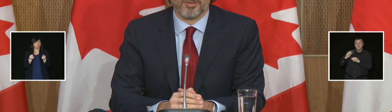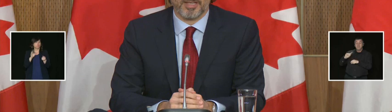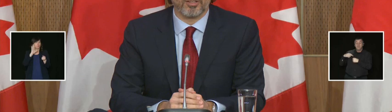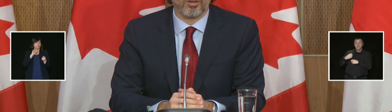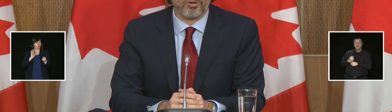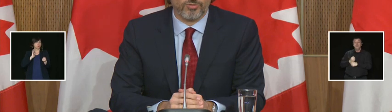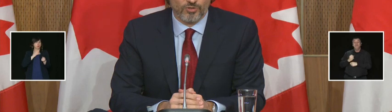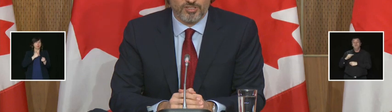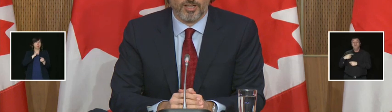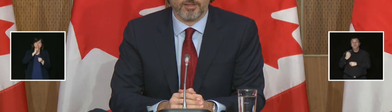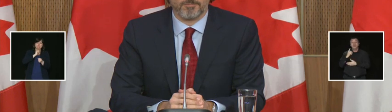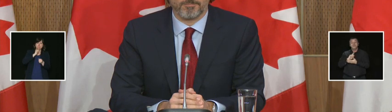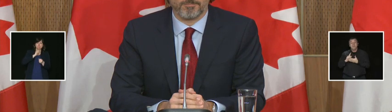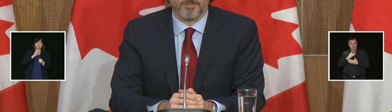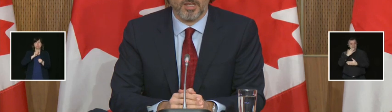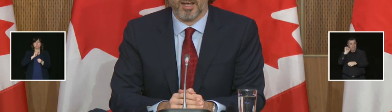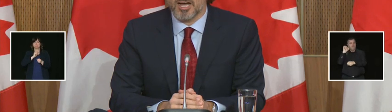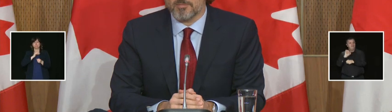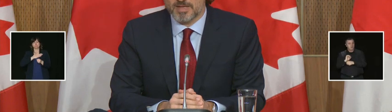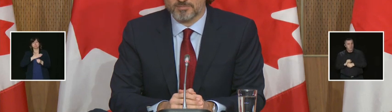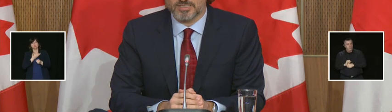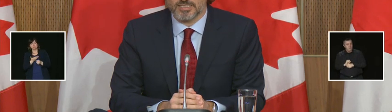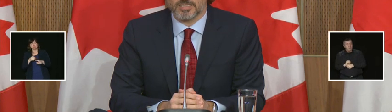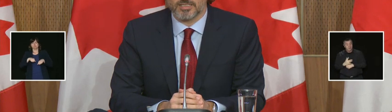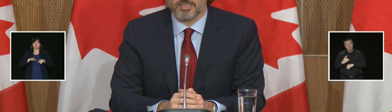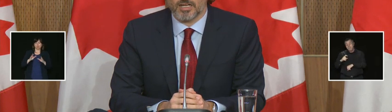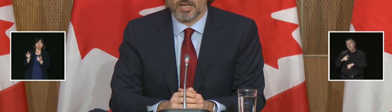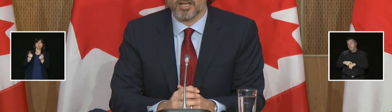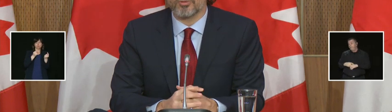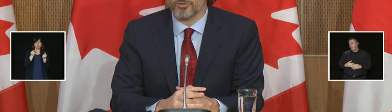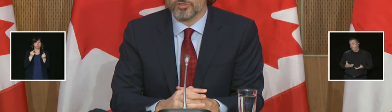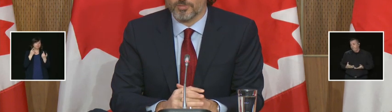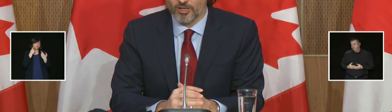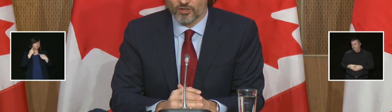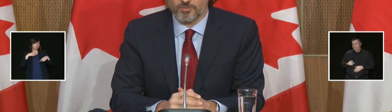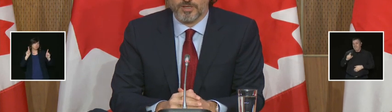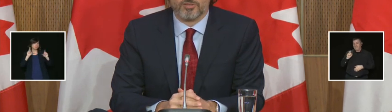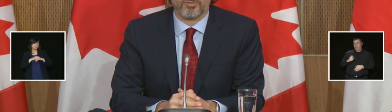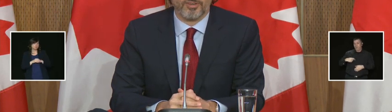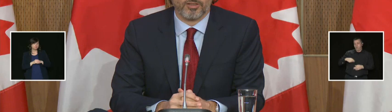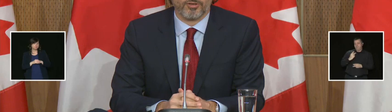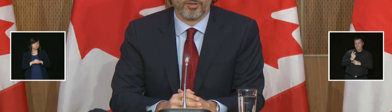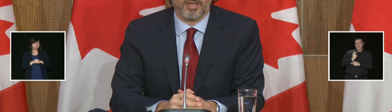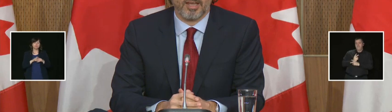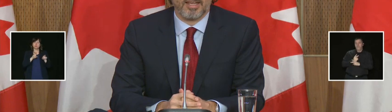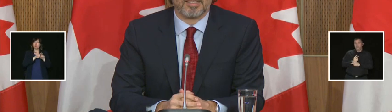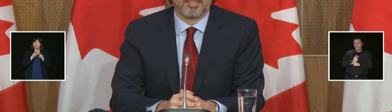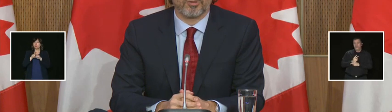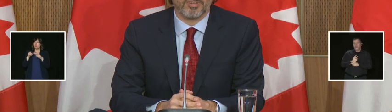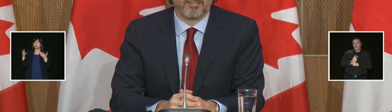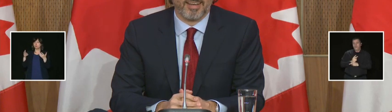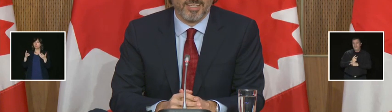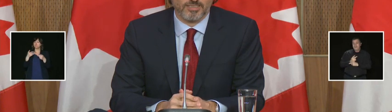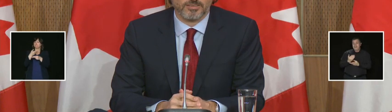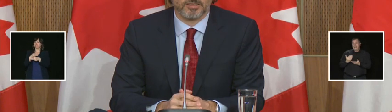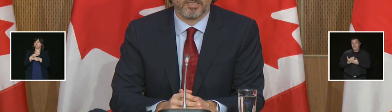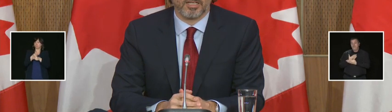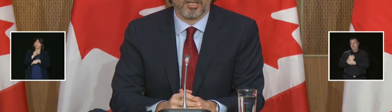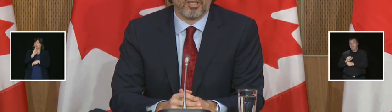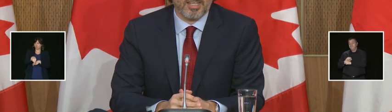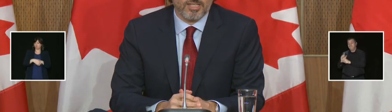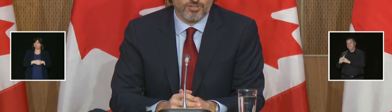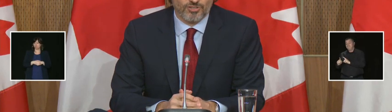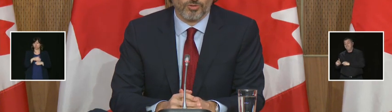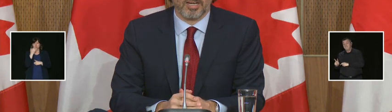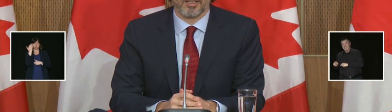plusieurs semaines fonctionnent en même temps il faut se préoccuper du fait que c'est une nouvelle variante